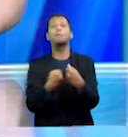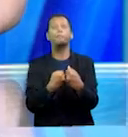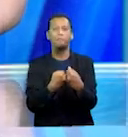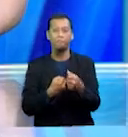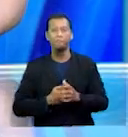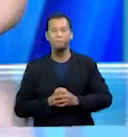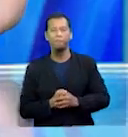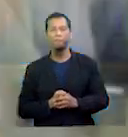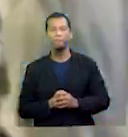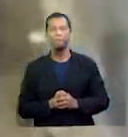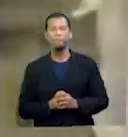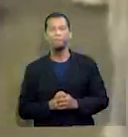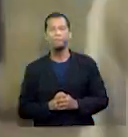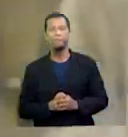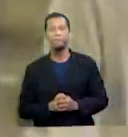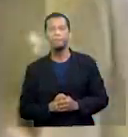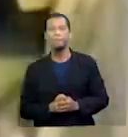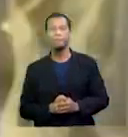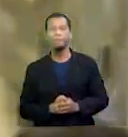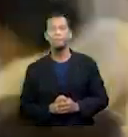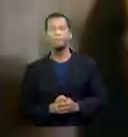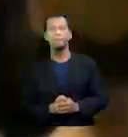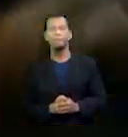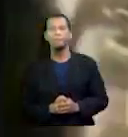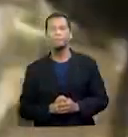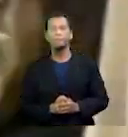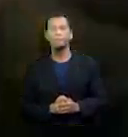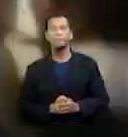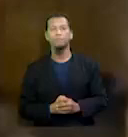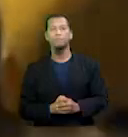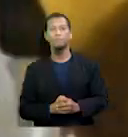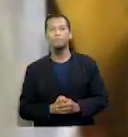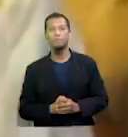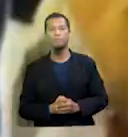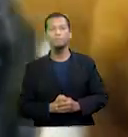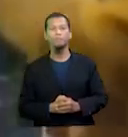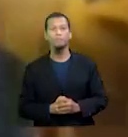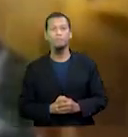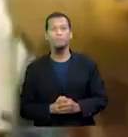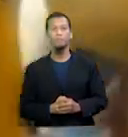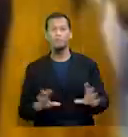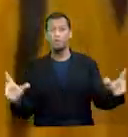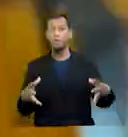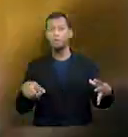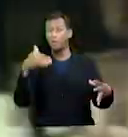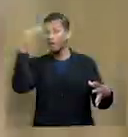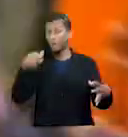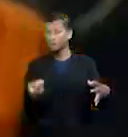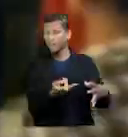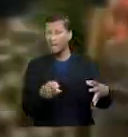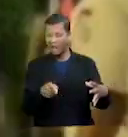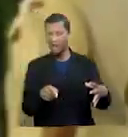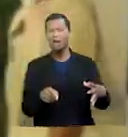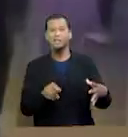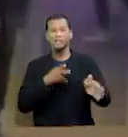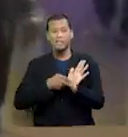lain baku hantam Hai pistol keributan sekelompok remaja terjadi di